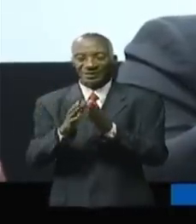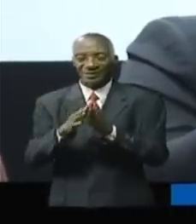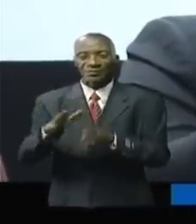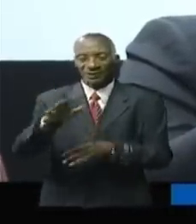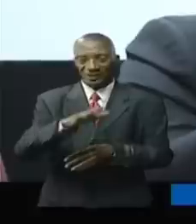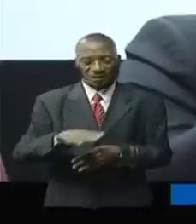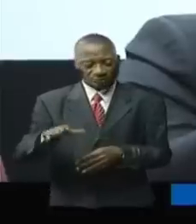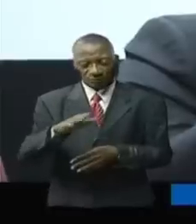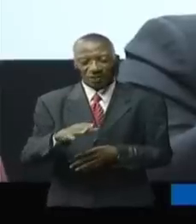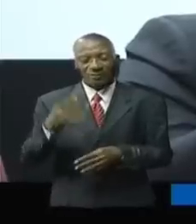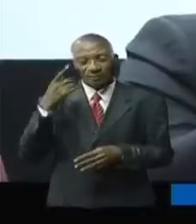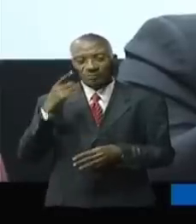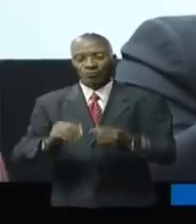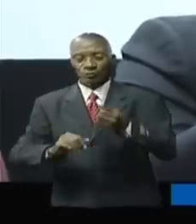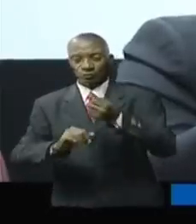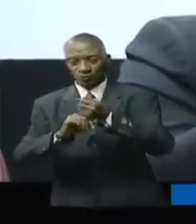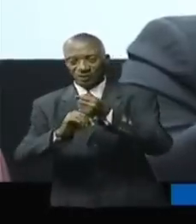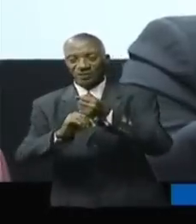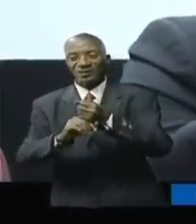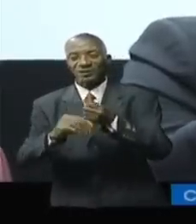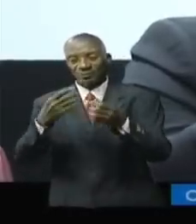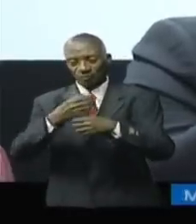Minco,